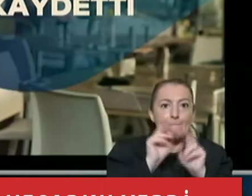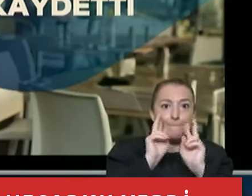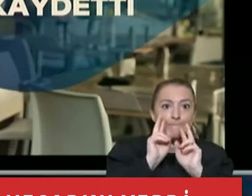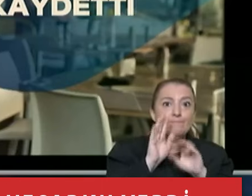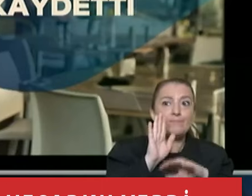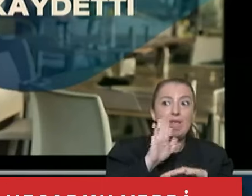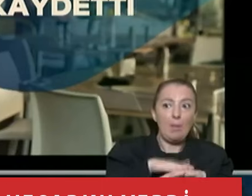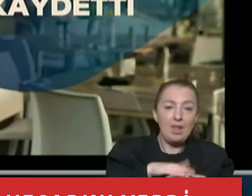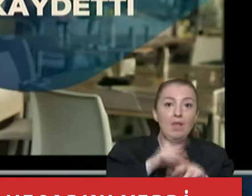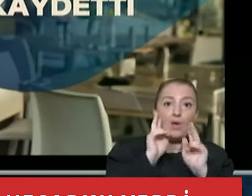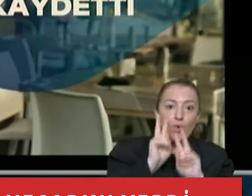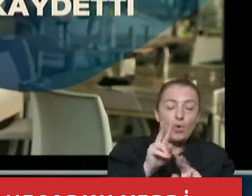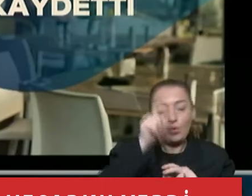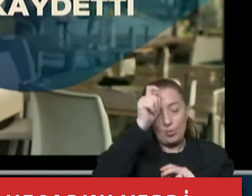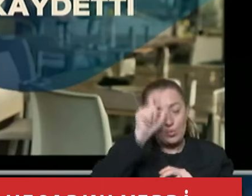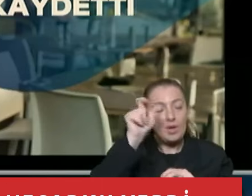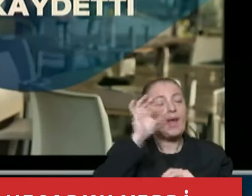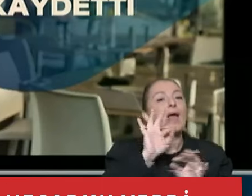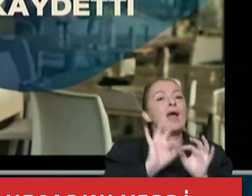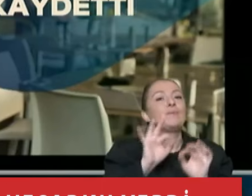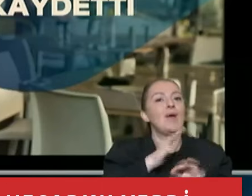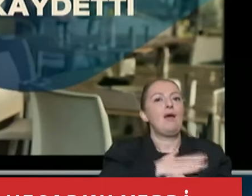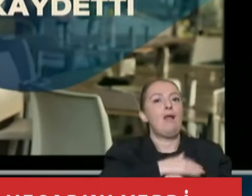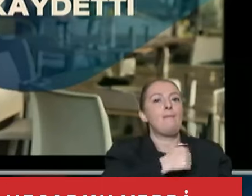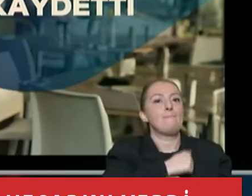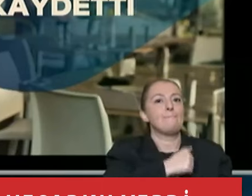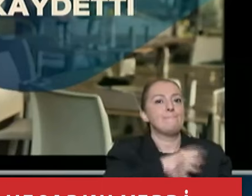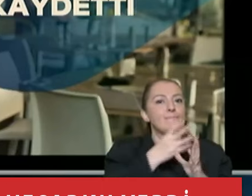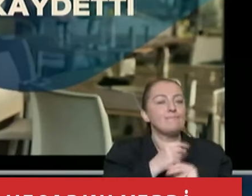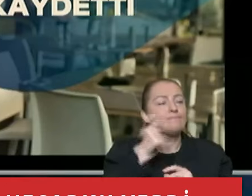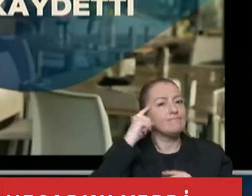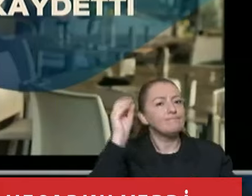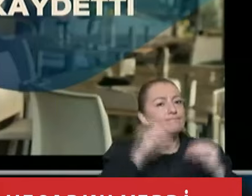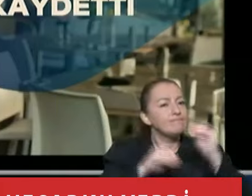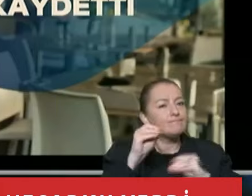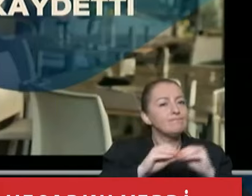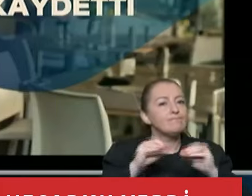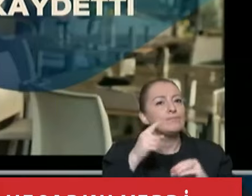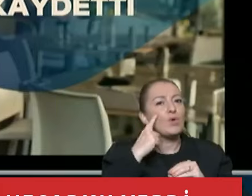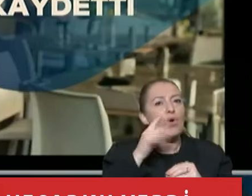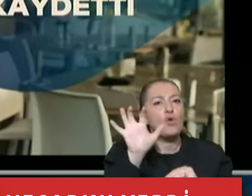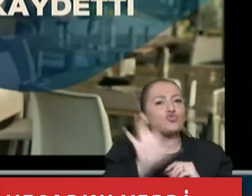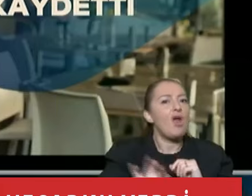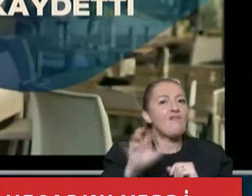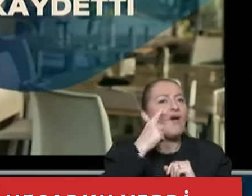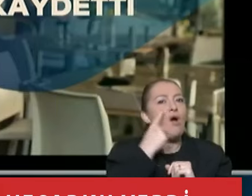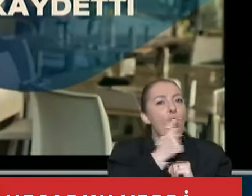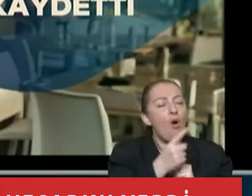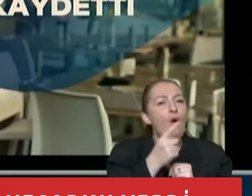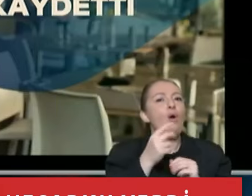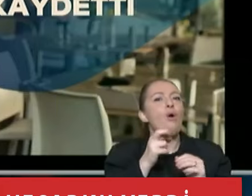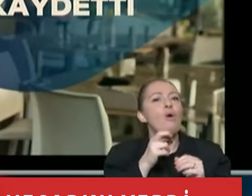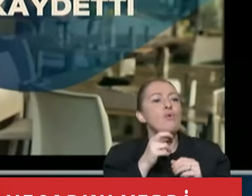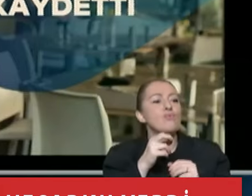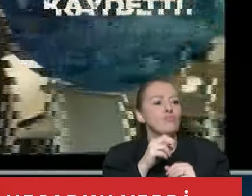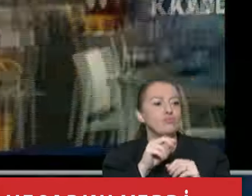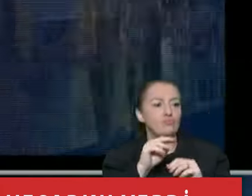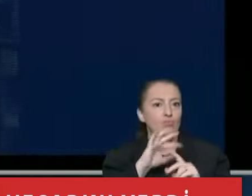Türkiye ekonomisinin kalbinin attığı stratejik ve jeopolitik konumu ile dünya kenti küresel bir güç olan